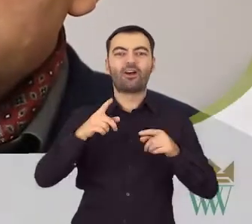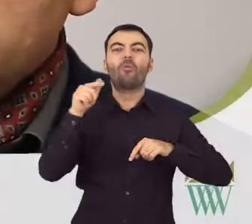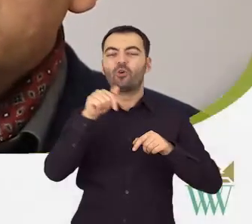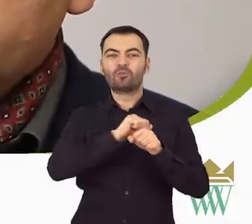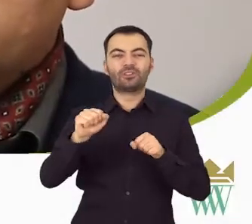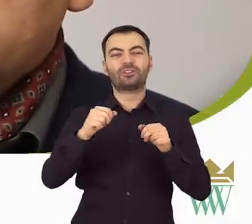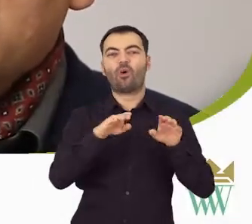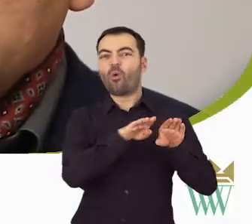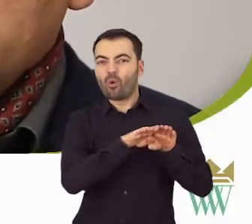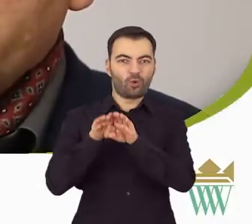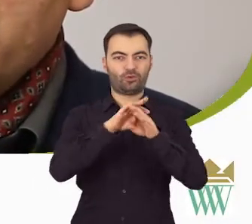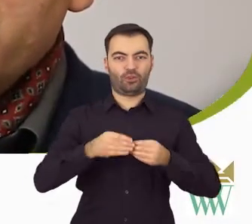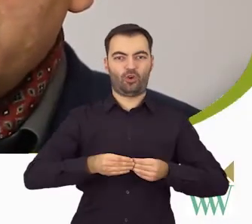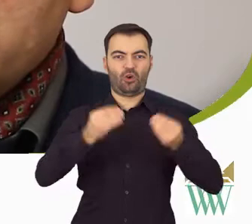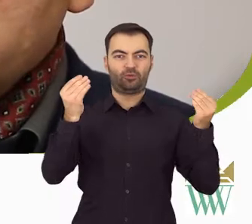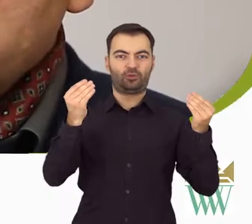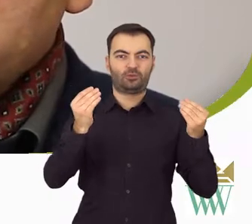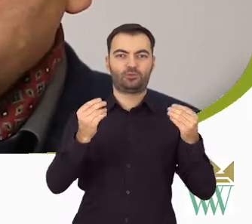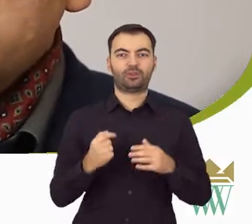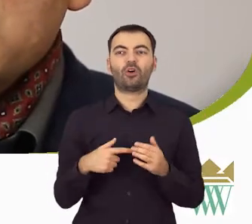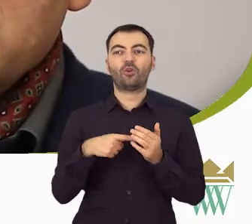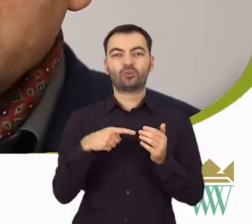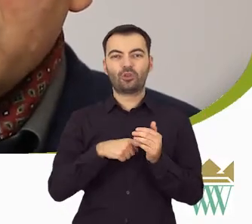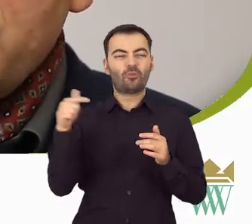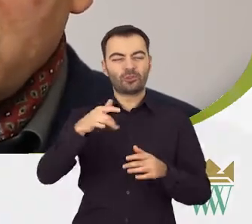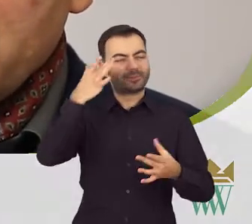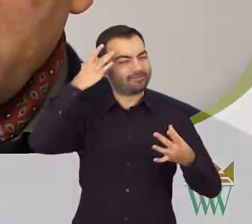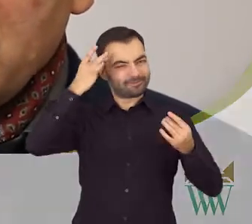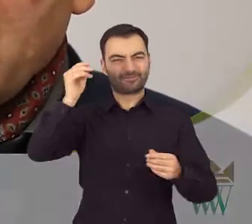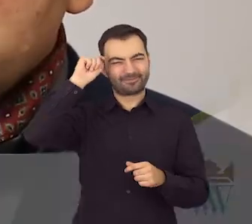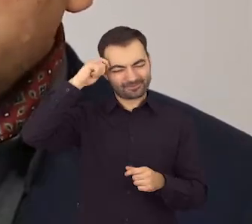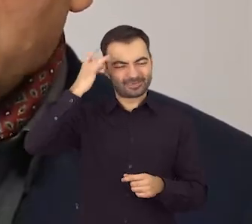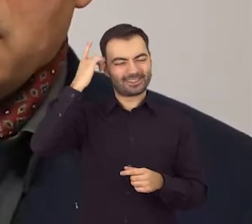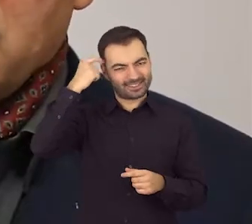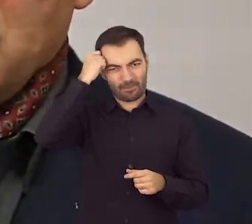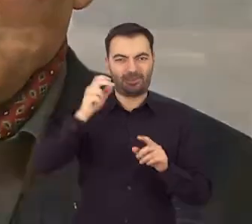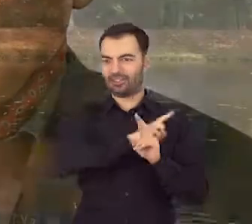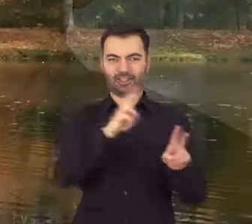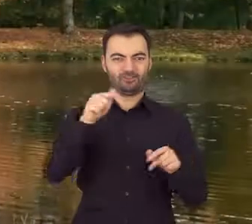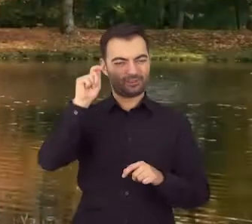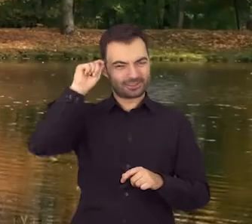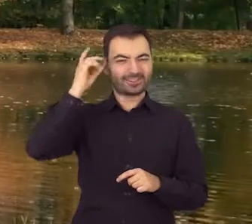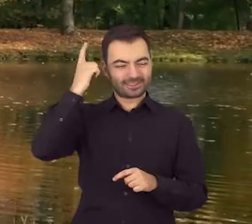zrównoważony, klasyczny rozwój, który powinien być mocno zakodowany w świadomości każdego.